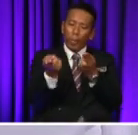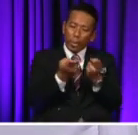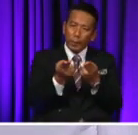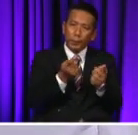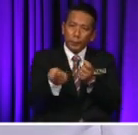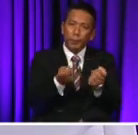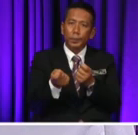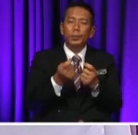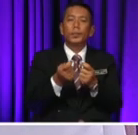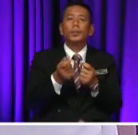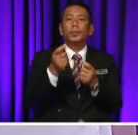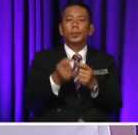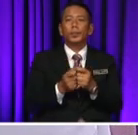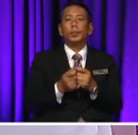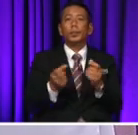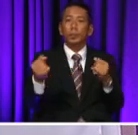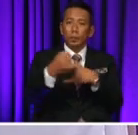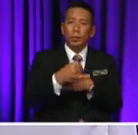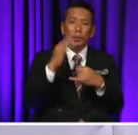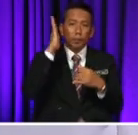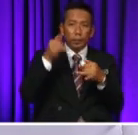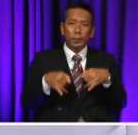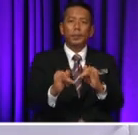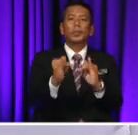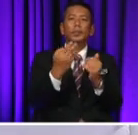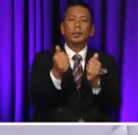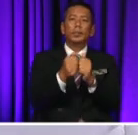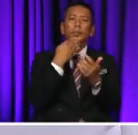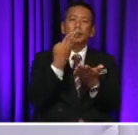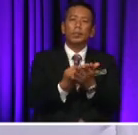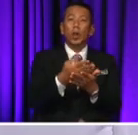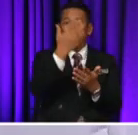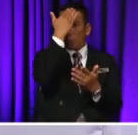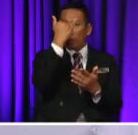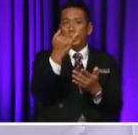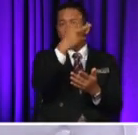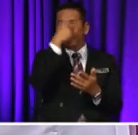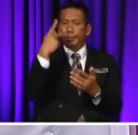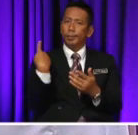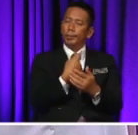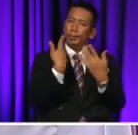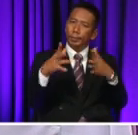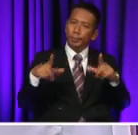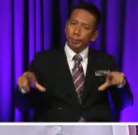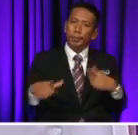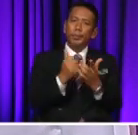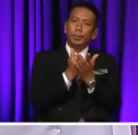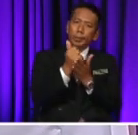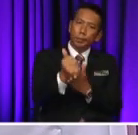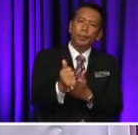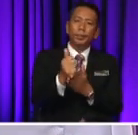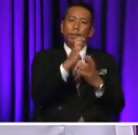pentabiran sebuah organisasi akan berjalan dengan lancar Oke karena aku karena kita udah melaksanakan amanah